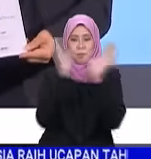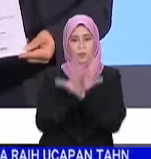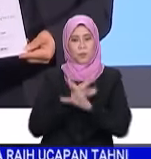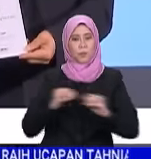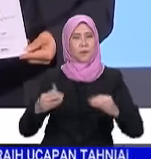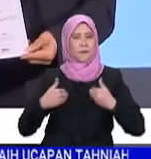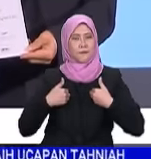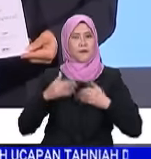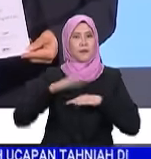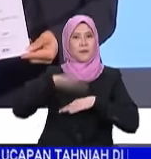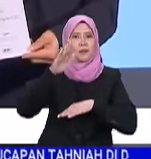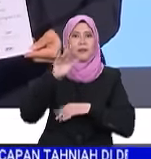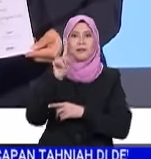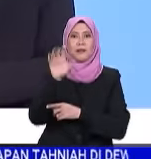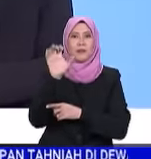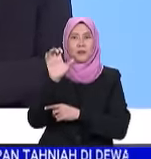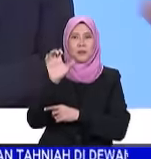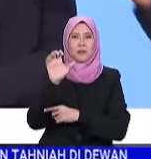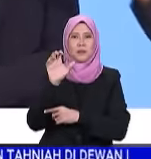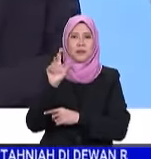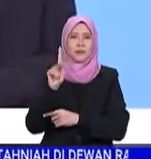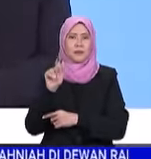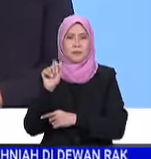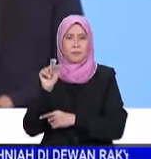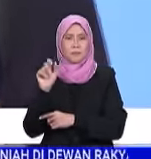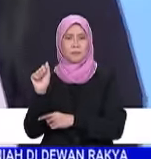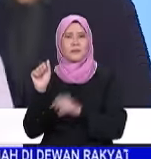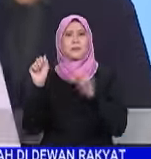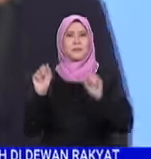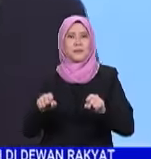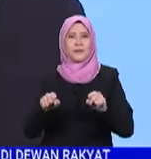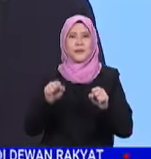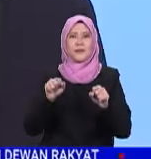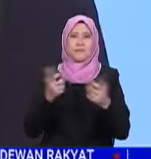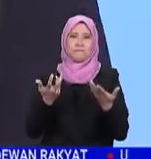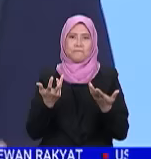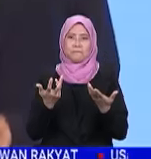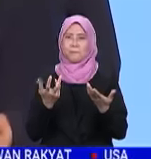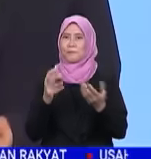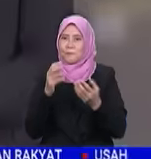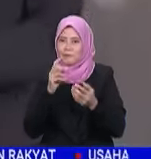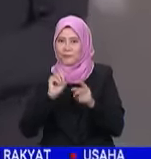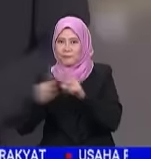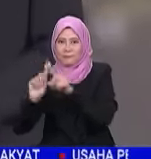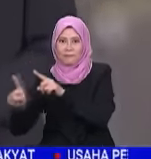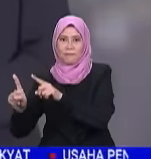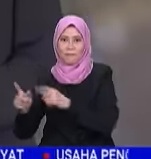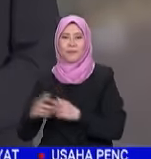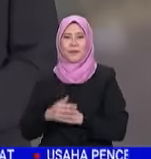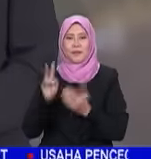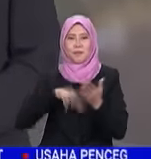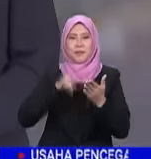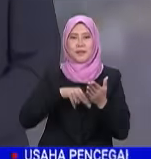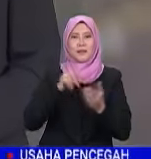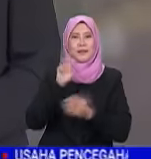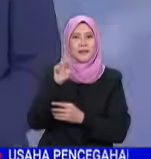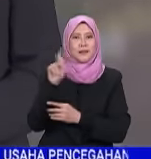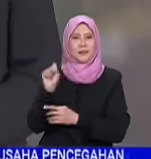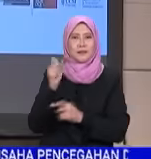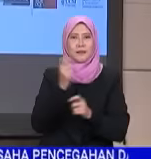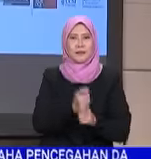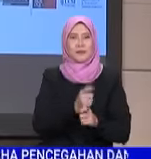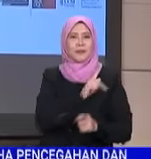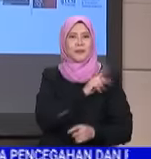mempunyai lebih 100 pisis katar yang boleh menjadi tarikan penggemar spesies teks ucapan beliau dibaca oleh setiausaha tetap